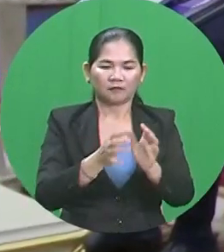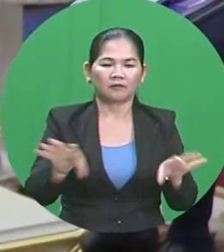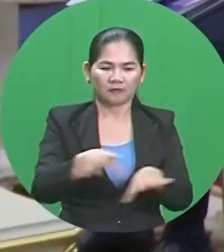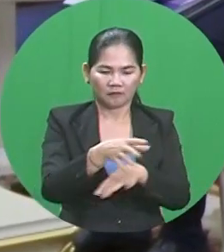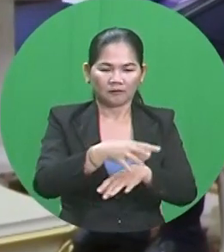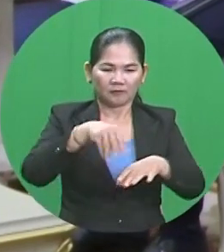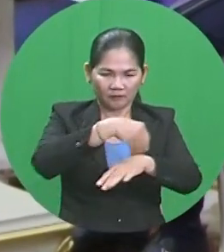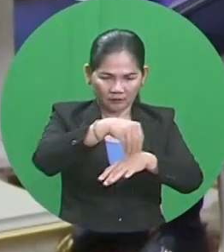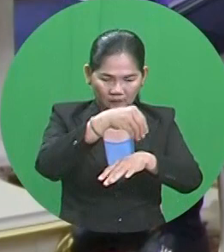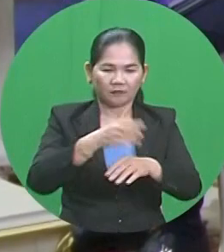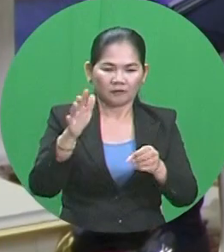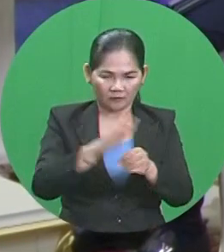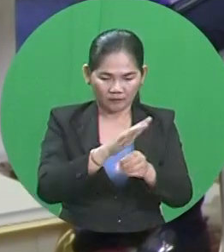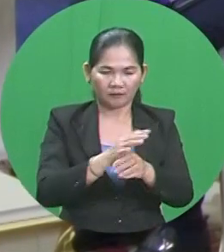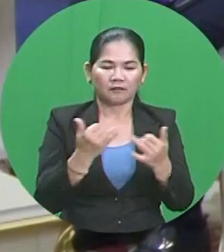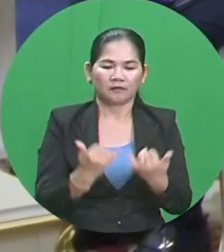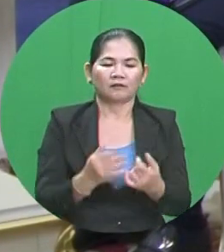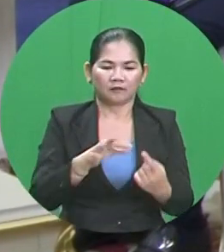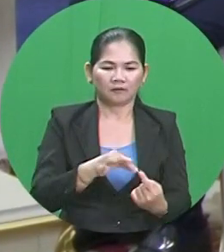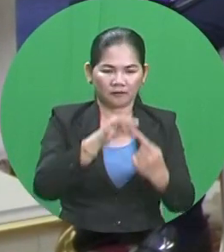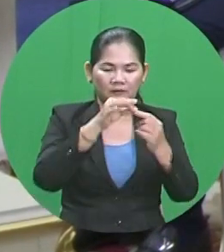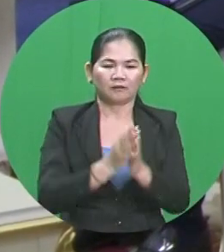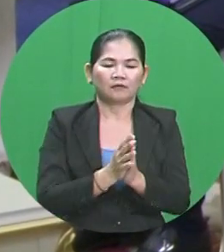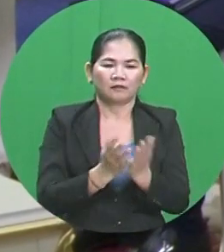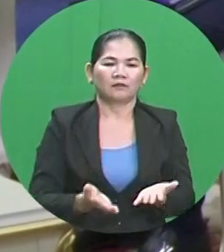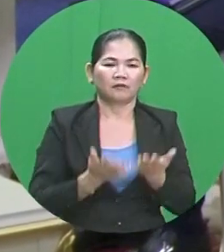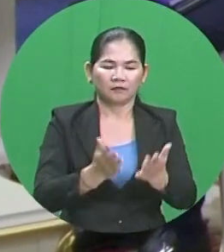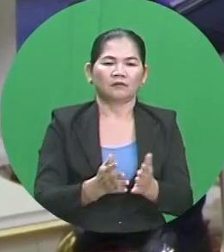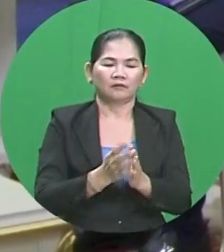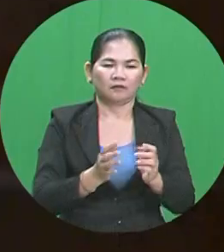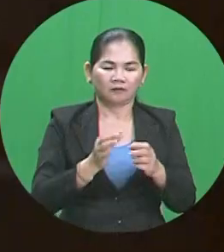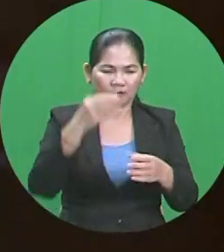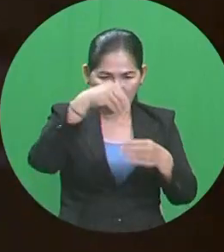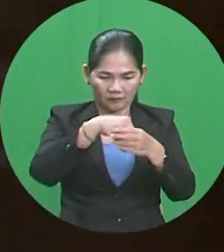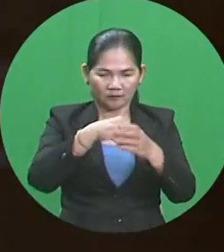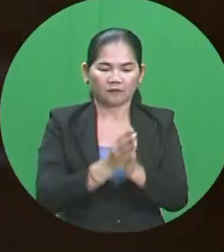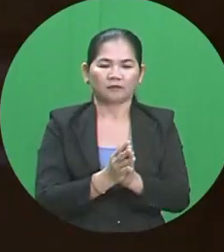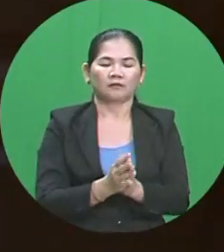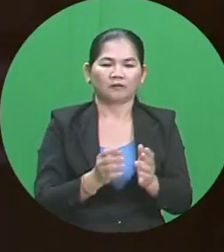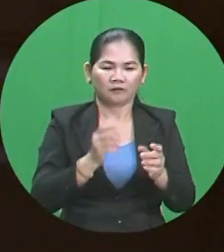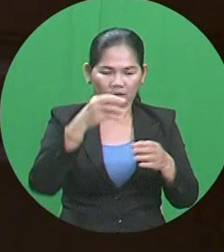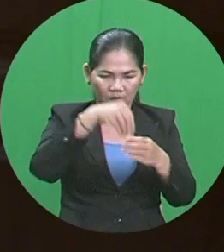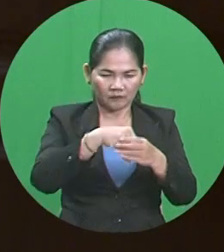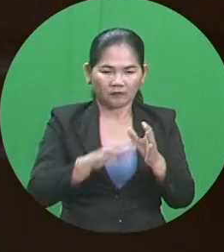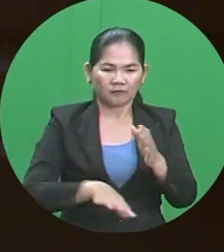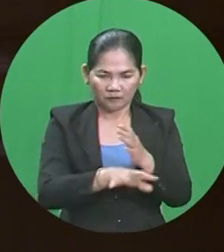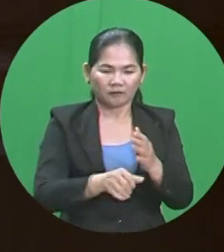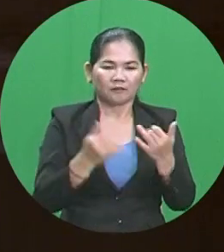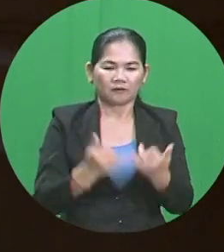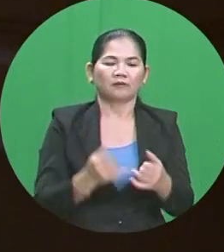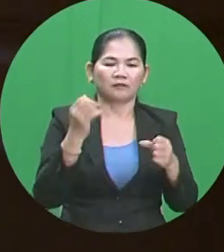ភាពសេដ្ឋកិច្ចបានពេញលេញឡើងវិញពិសេសដើម្បីផ្ដល់នូវទំនុកចិត្តដល់អ្នកវិនិយោគឲ្យហ៊ានមកវិនិយោគនៅកម្ពុជា